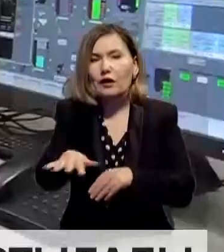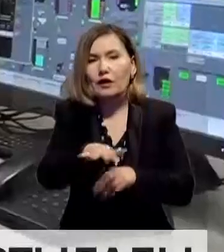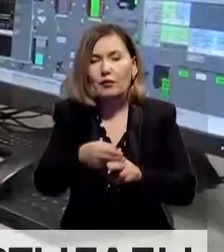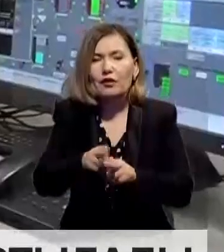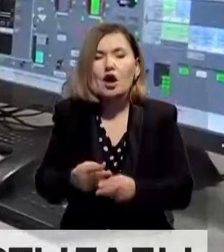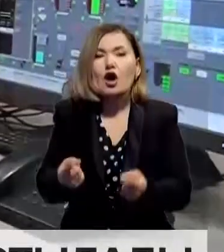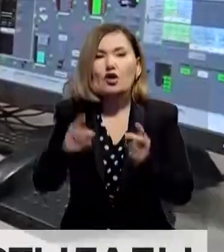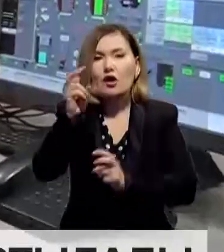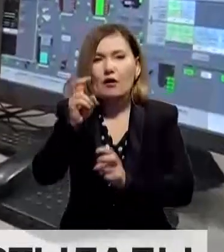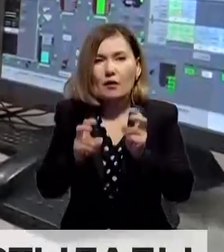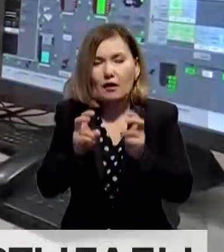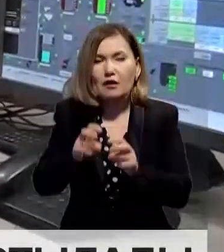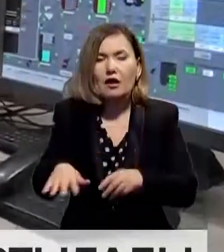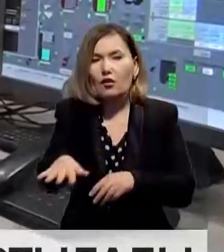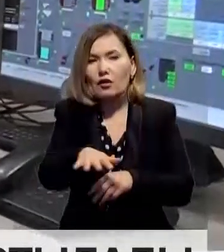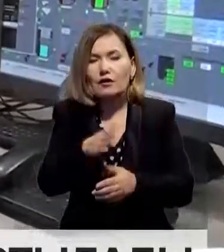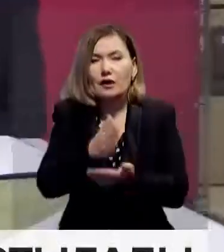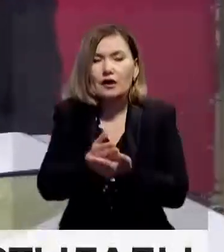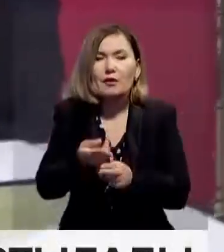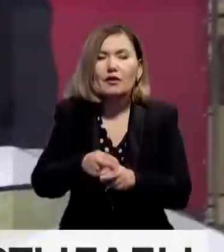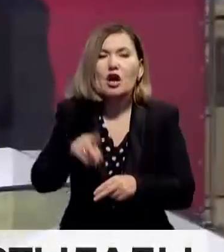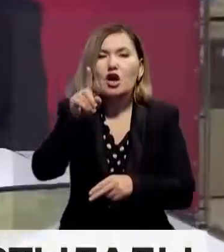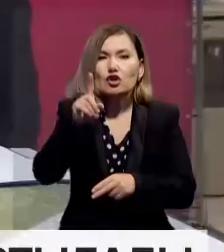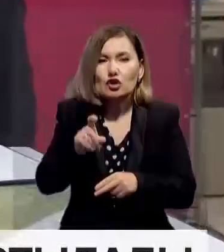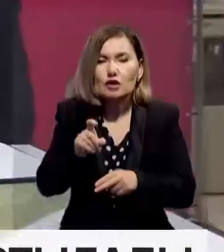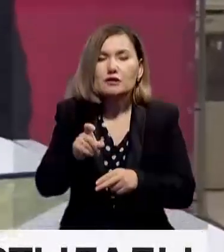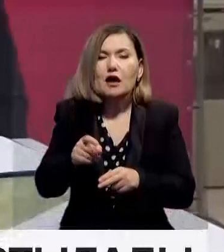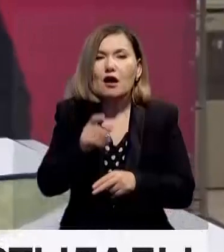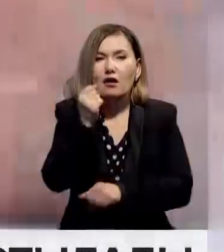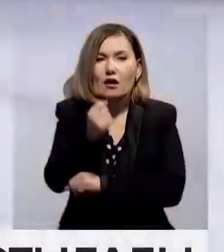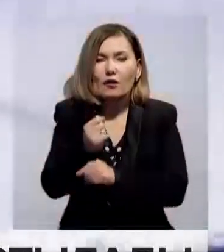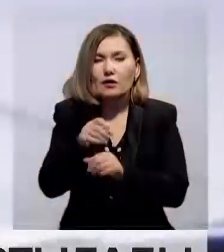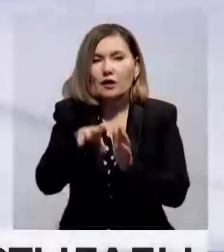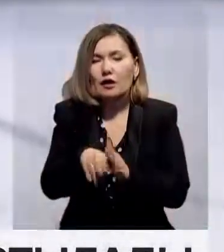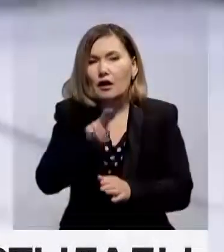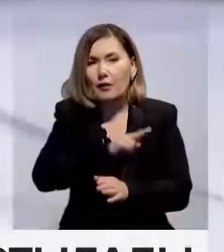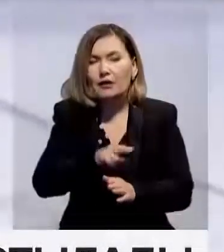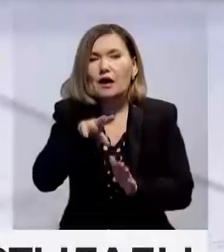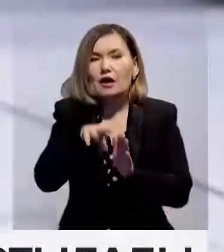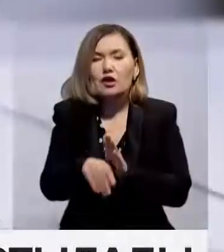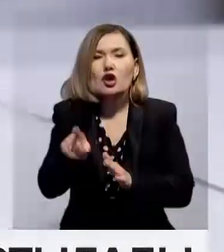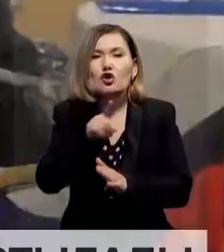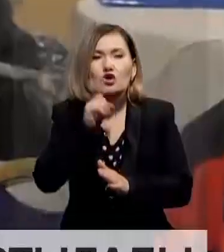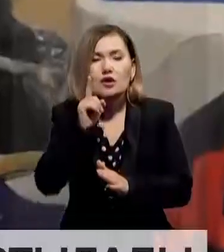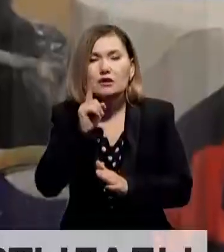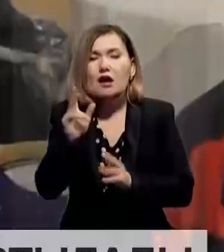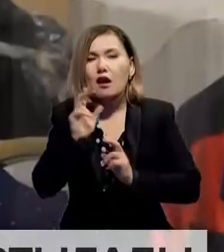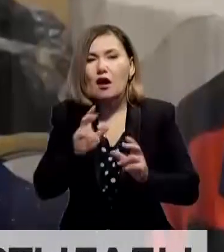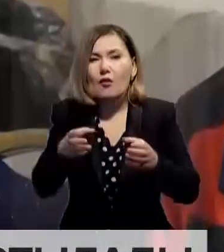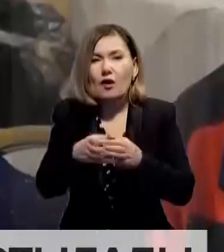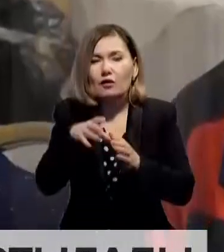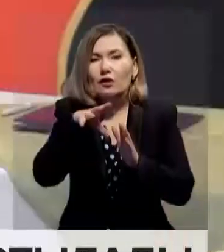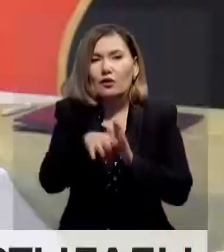бір өндірістік қалаға тең келеді. Мұнда жүздеген кәсіп иелері еңбек етеді. Олардың қатарын енді студенттер мен